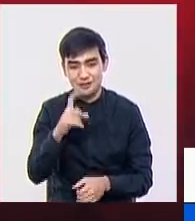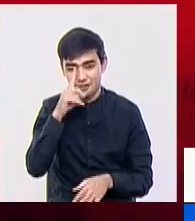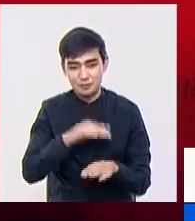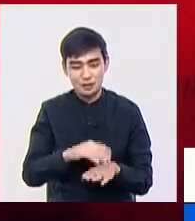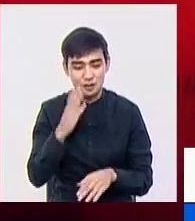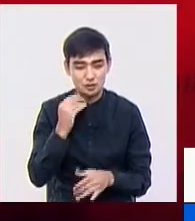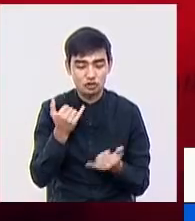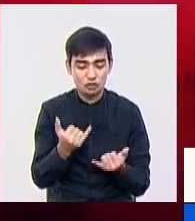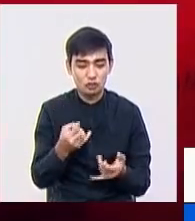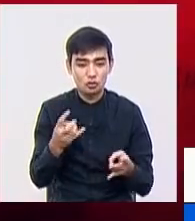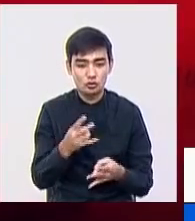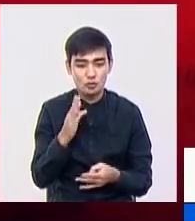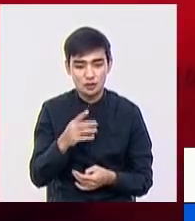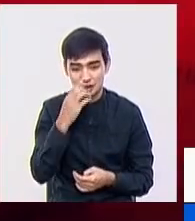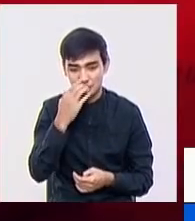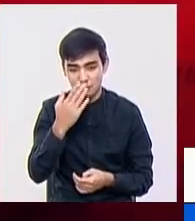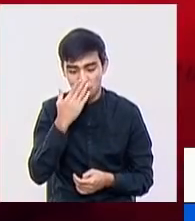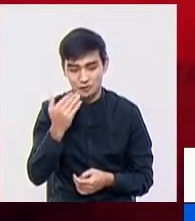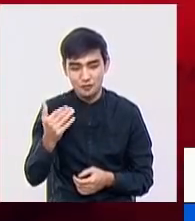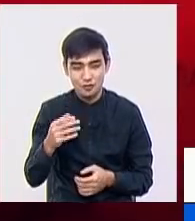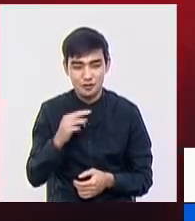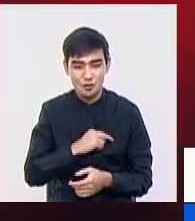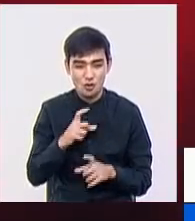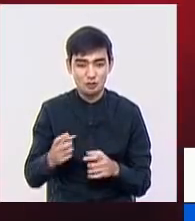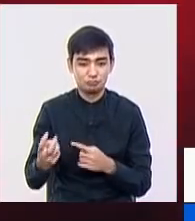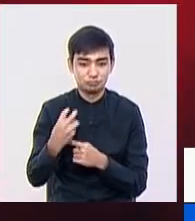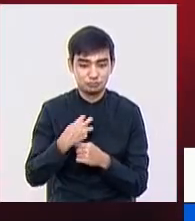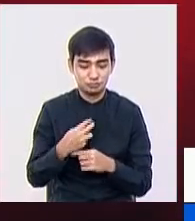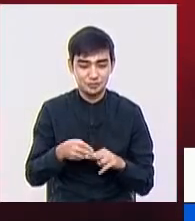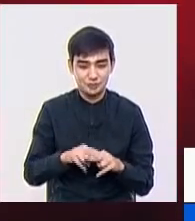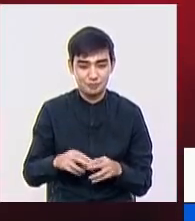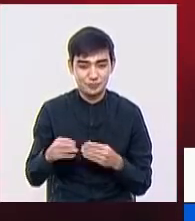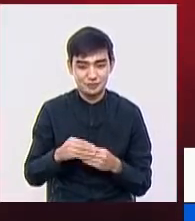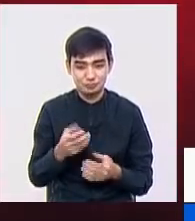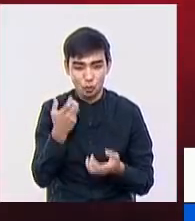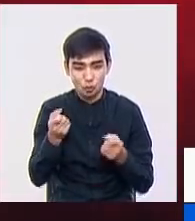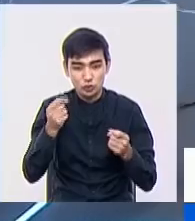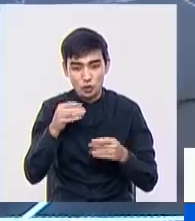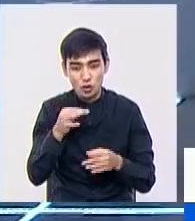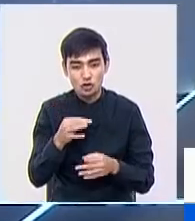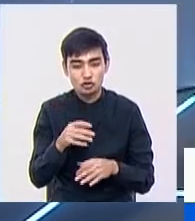Алматы. Сейчас нужно, японские коллеги к нам приезжают с пожеланием